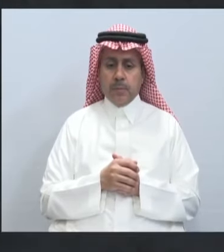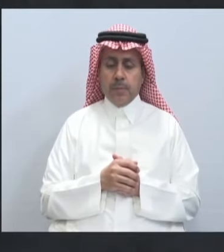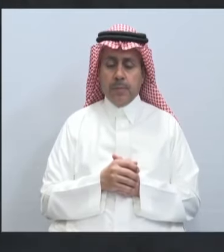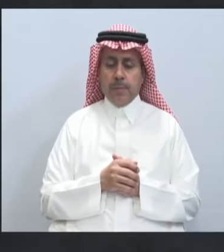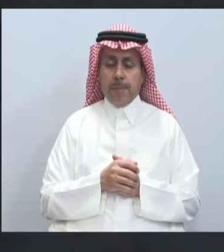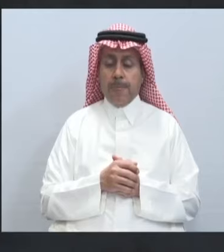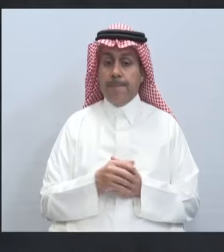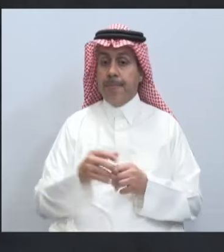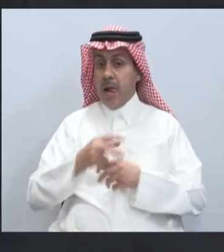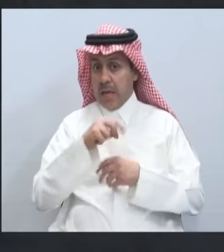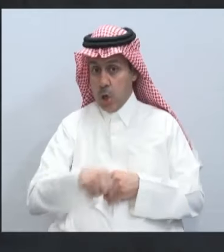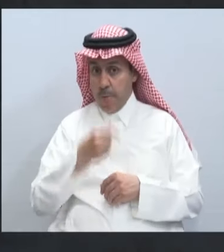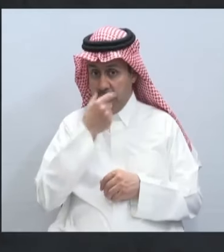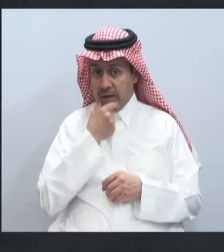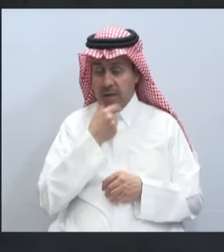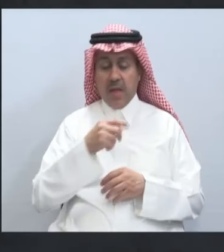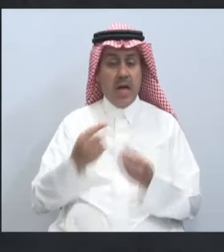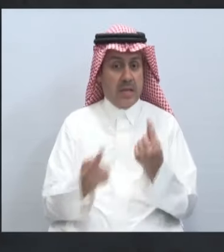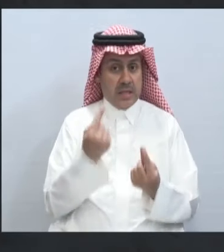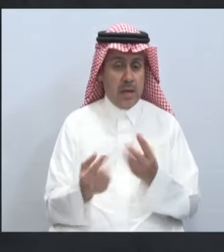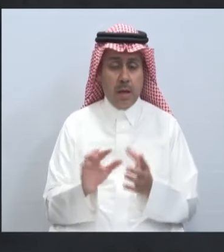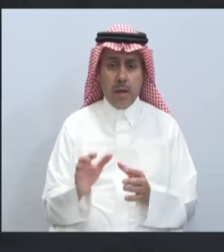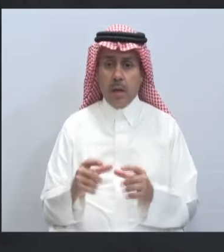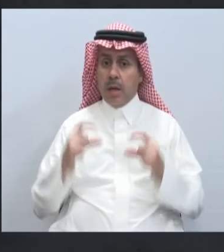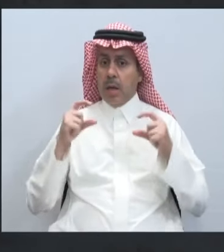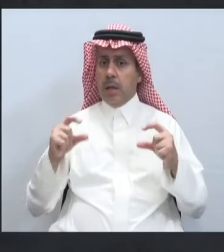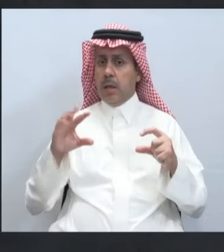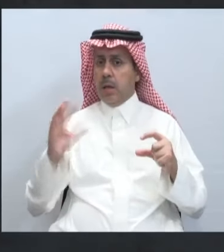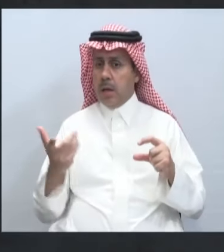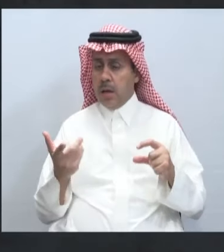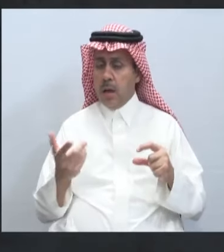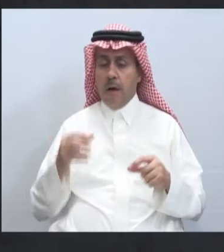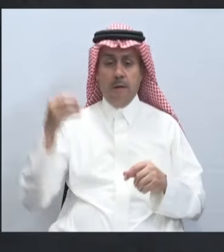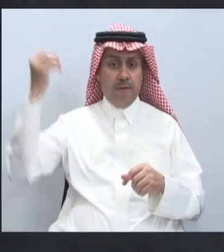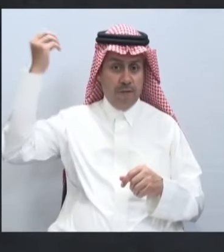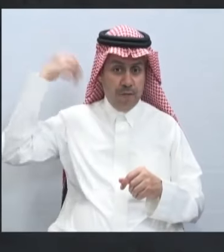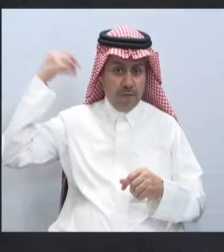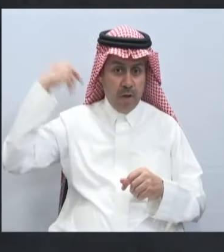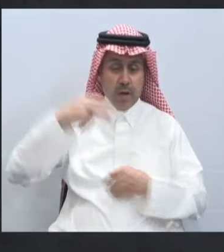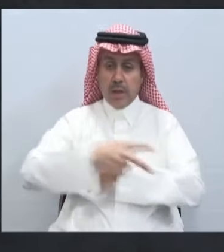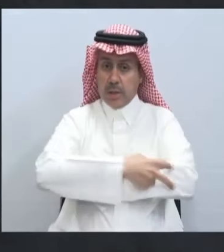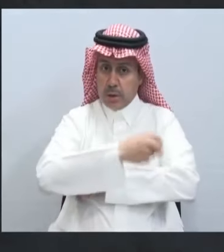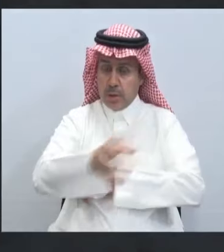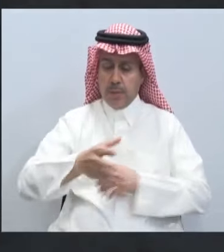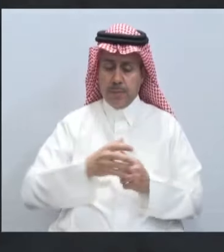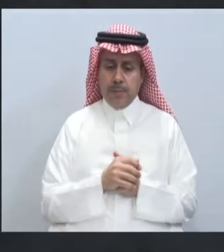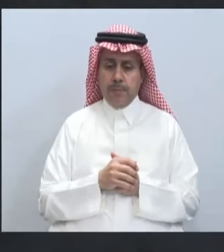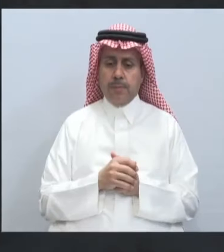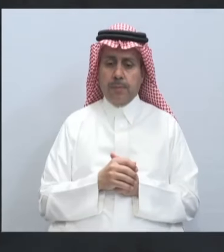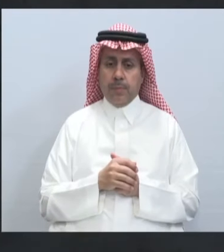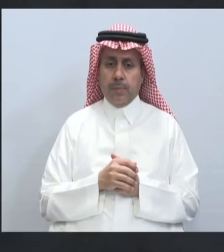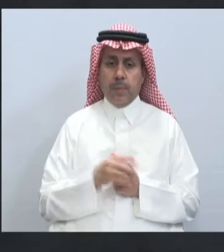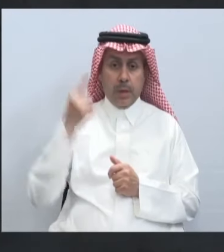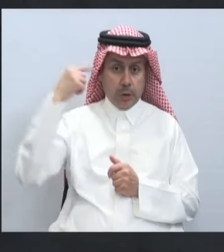فكيف يدل هذا الحديث على فضل الصدقه كيف يدل هذا الحديث على فضل الصدقه